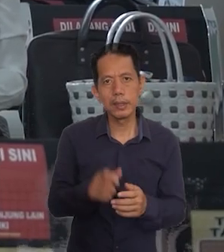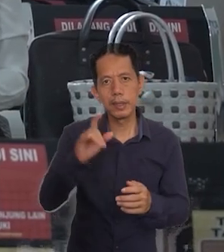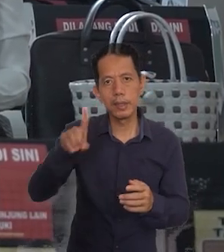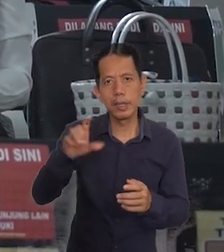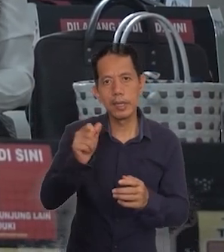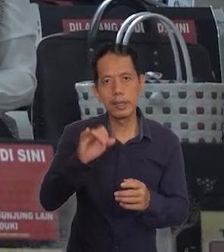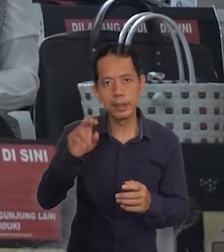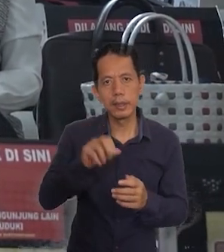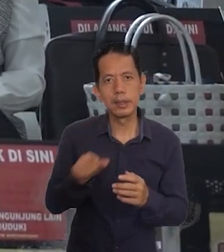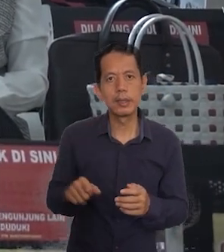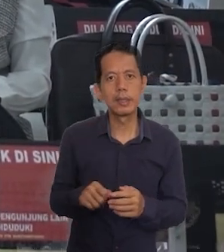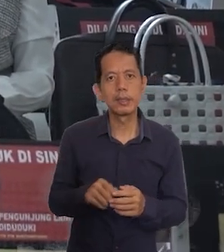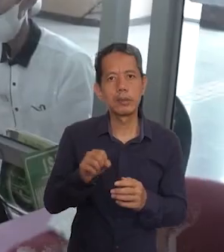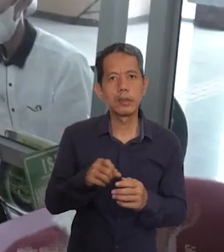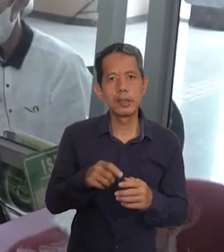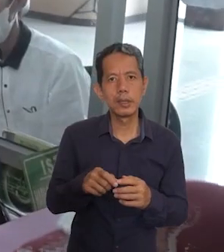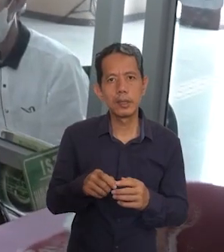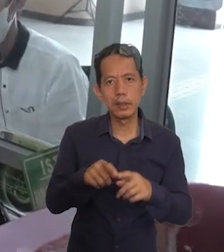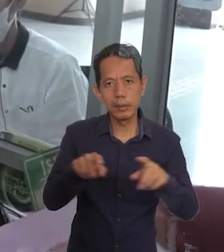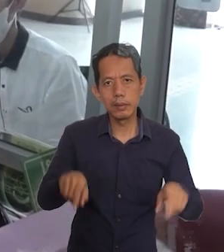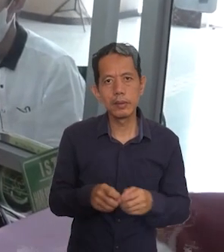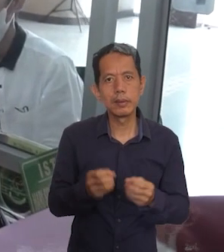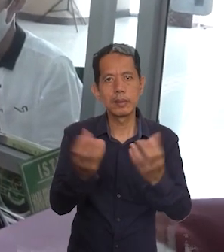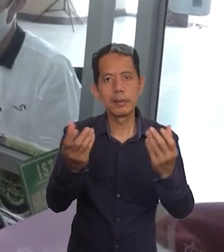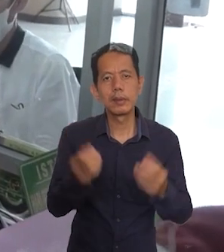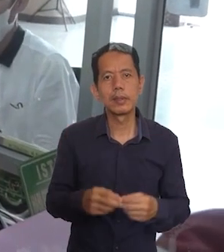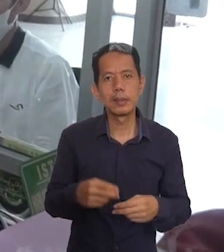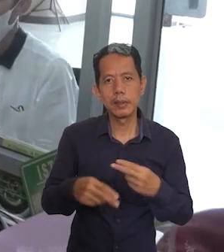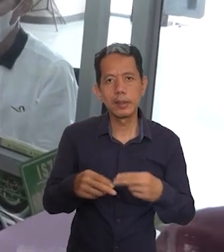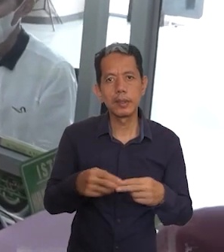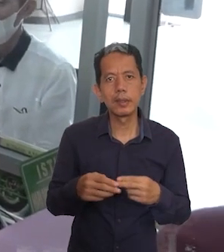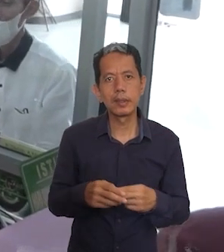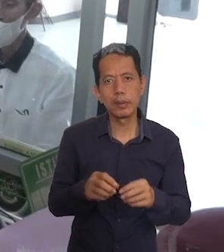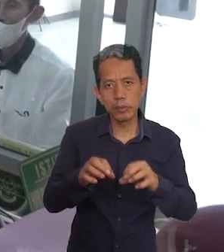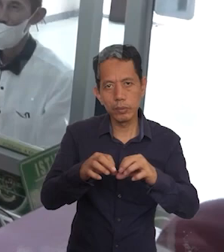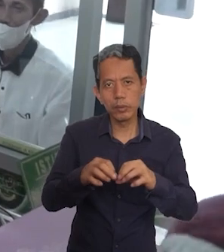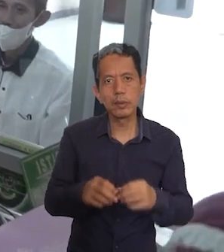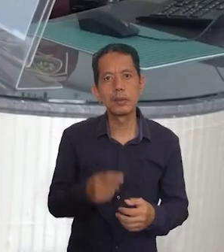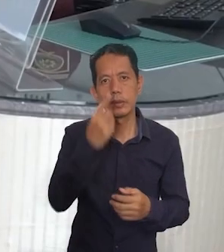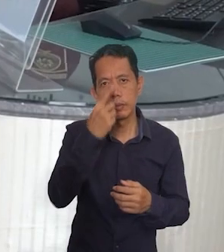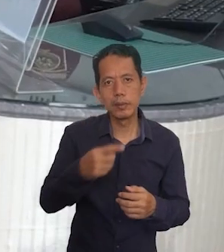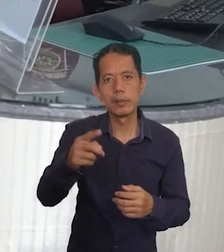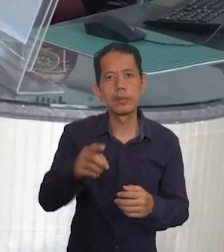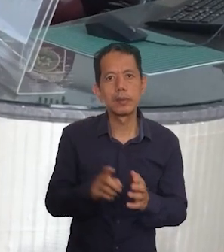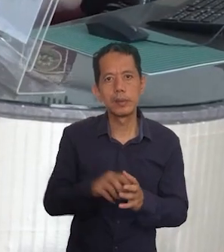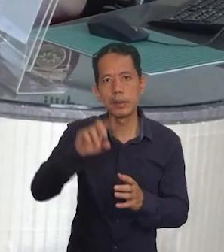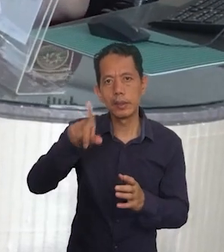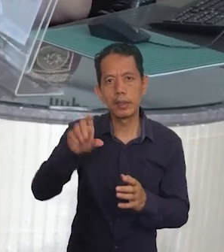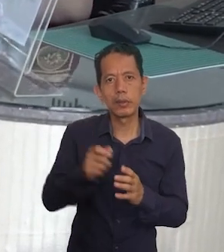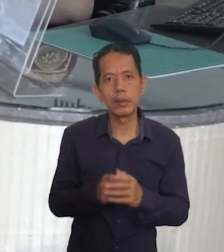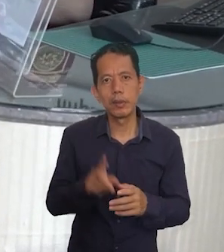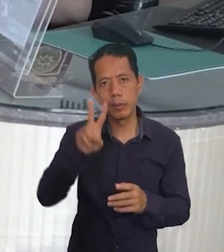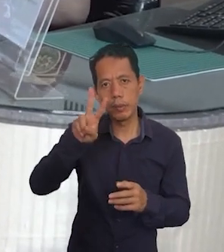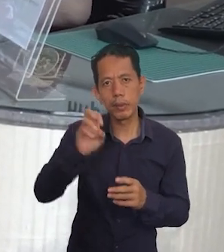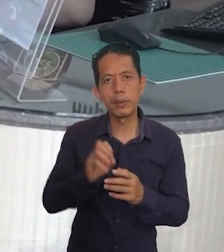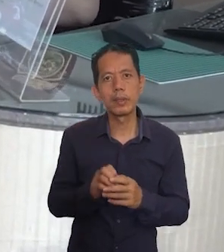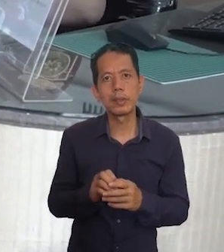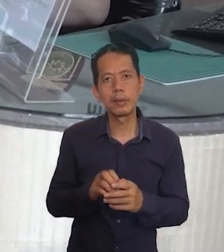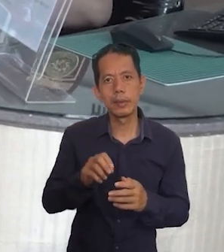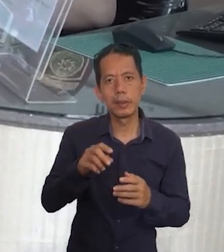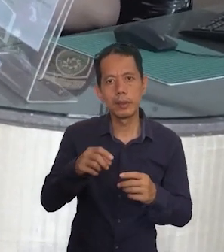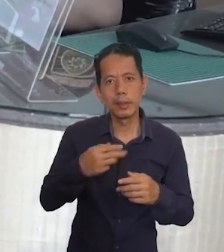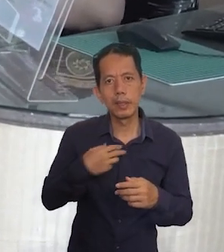persyaratan kelengkapan berkas lainnya sesuai dengan surat keterangan yang rekan-rekan buat. untuk